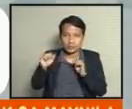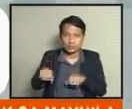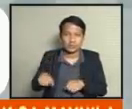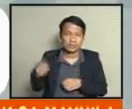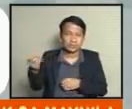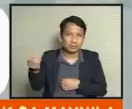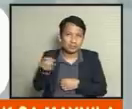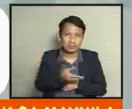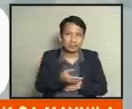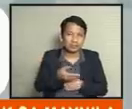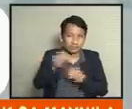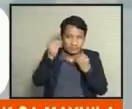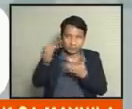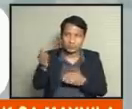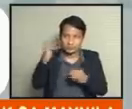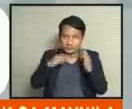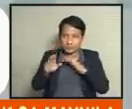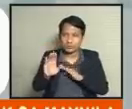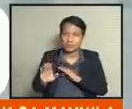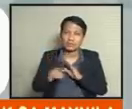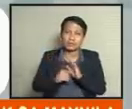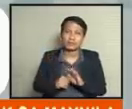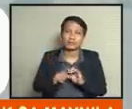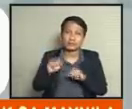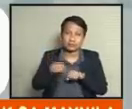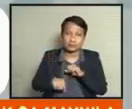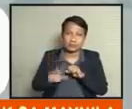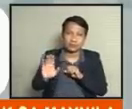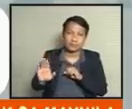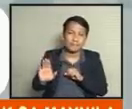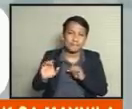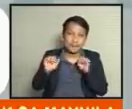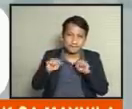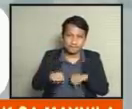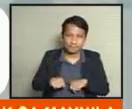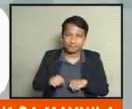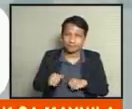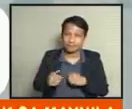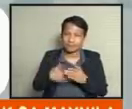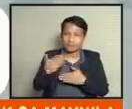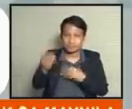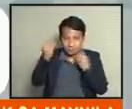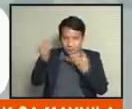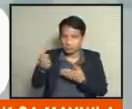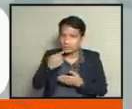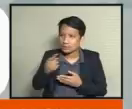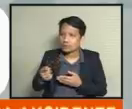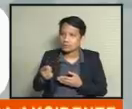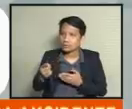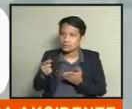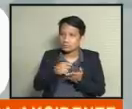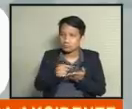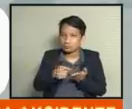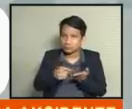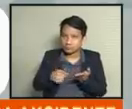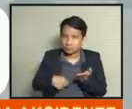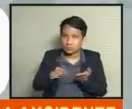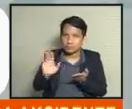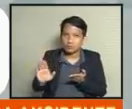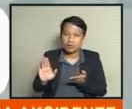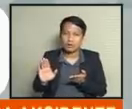para iparating yung problema. And then, kung pwede, sabihin natin na magkaroon ng kasulatan